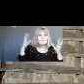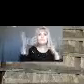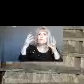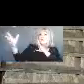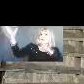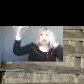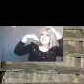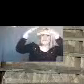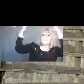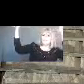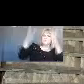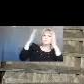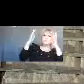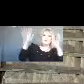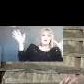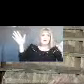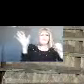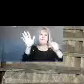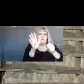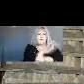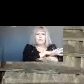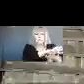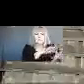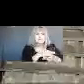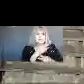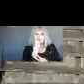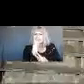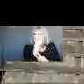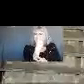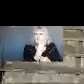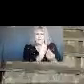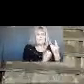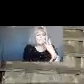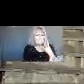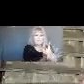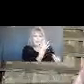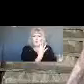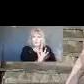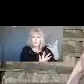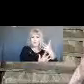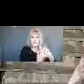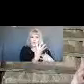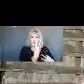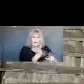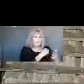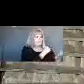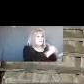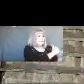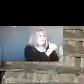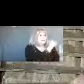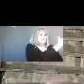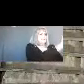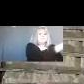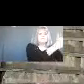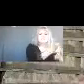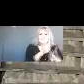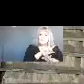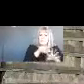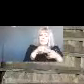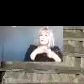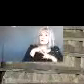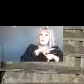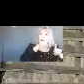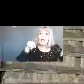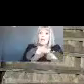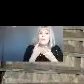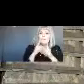soos 'n rukwind en dit vul die hele huis waar hulle saam is. En hulle sien hoe 'n vuur kom en in vlamme verdeel en op